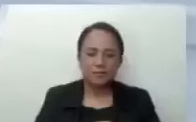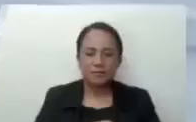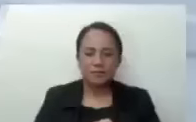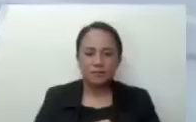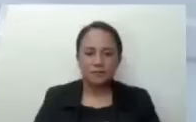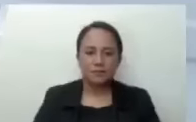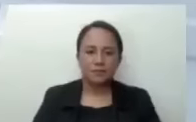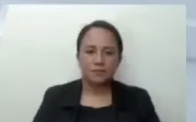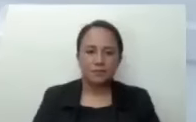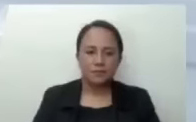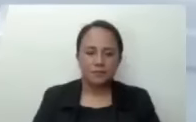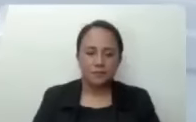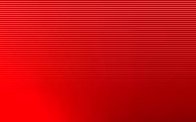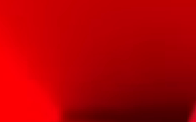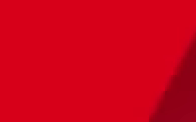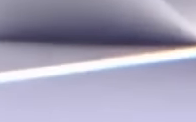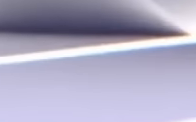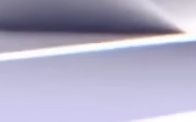ko nakatutok 24